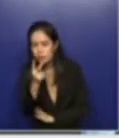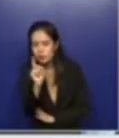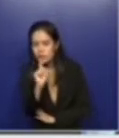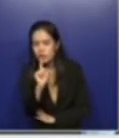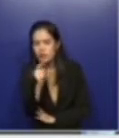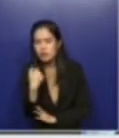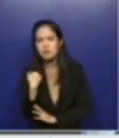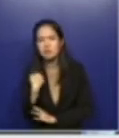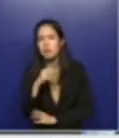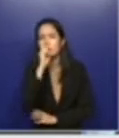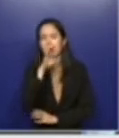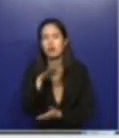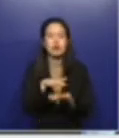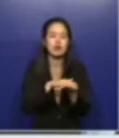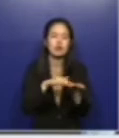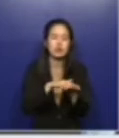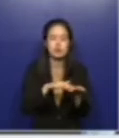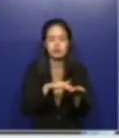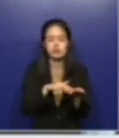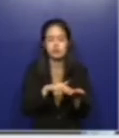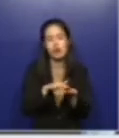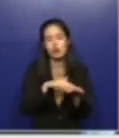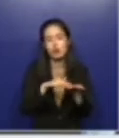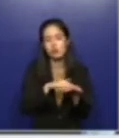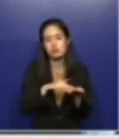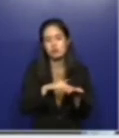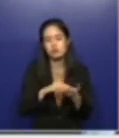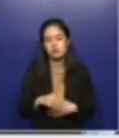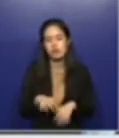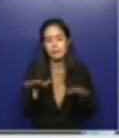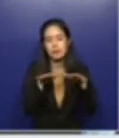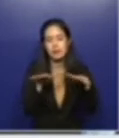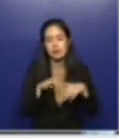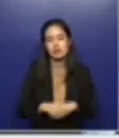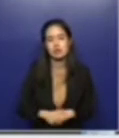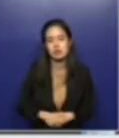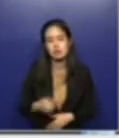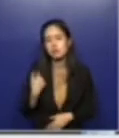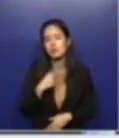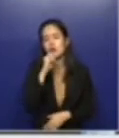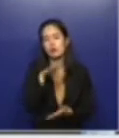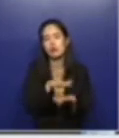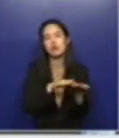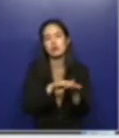แบบขอไปทีไอ้เรื่องที่เพียนมาผมขอขอโทษก็แล้วกัน